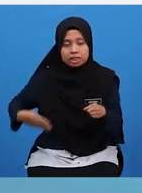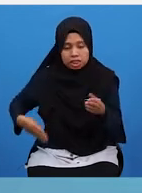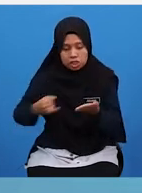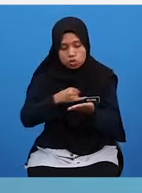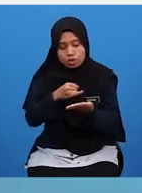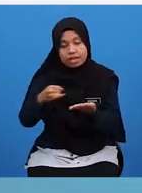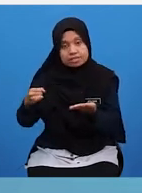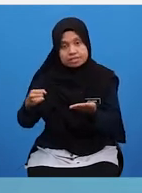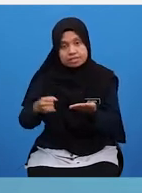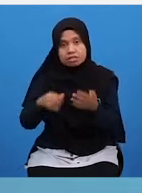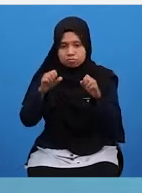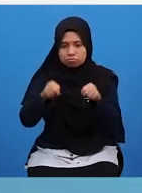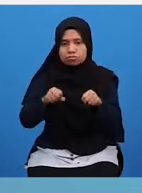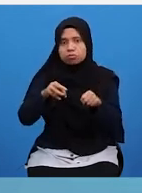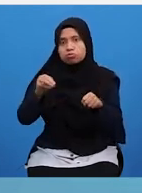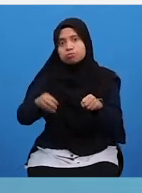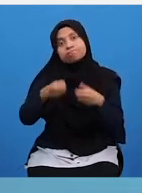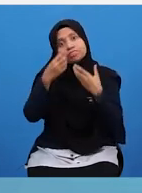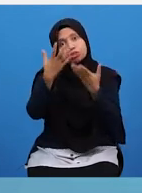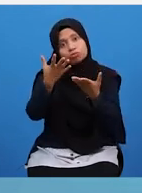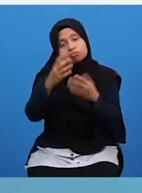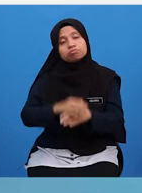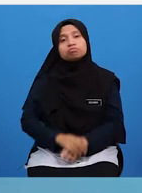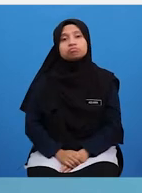lukis? Boleh murid-murid nyatakan?